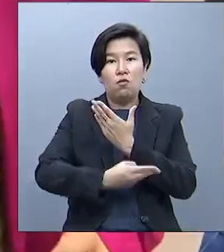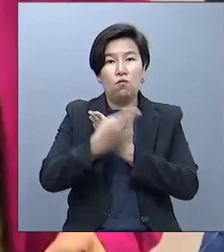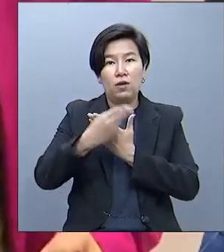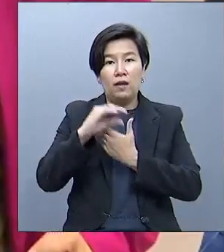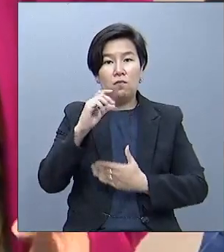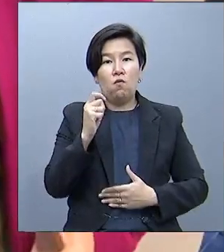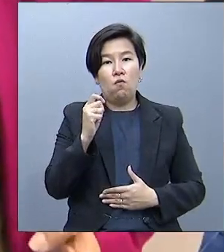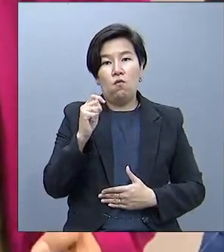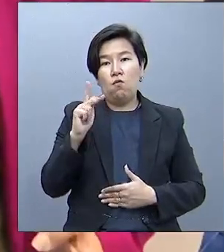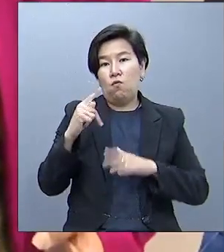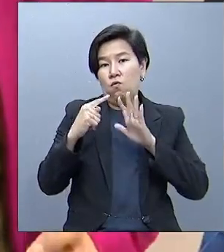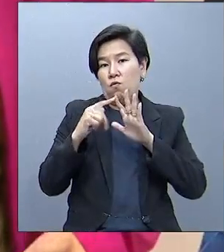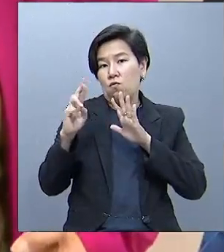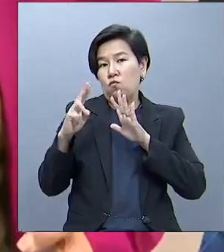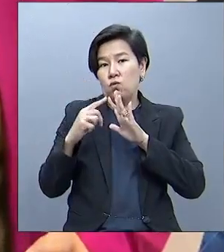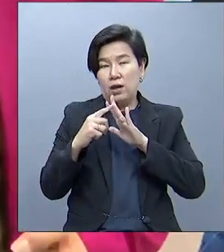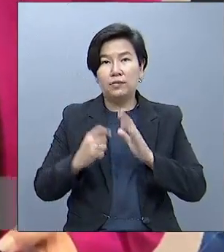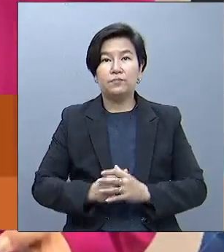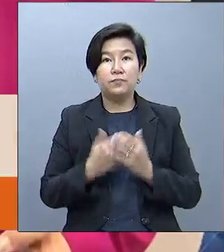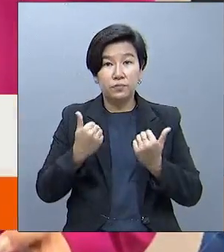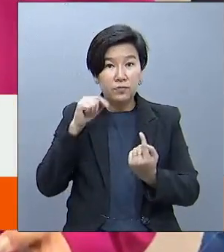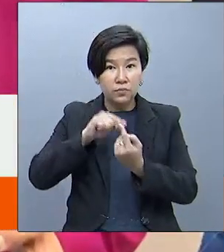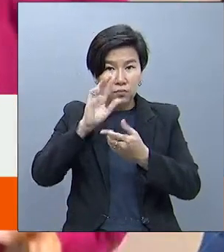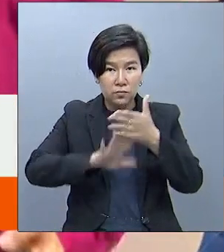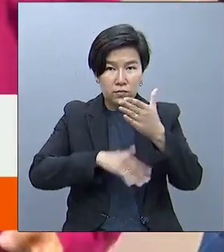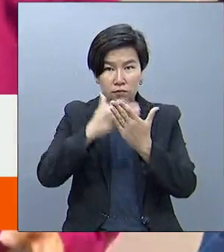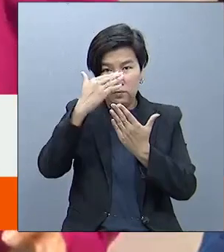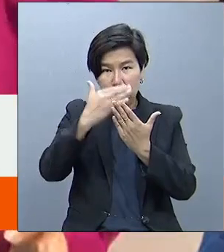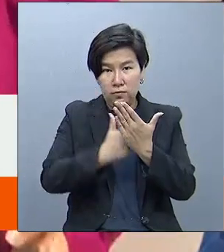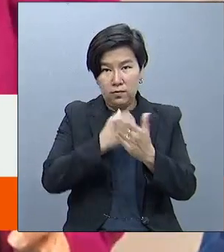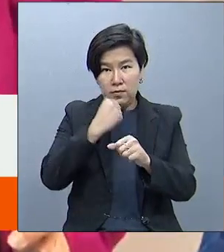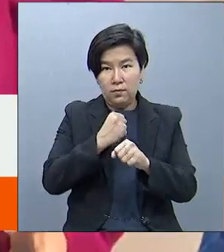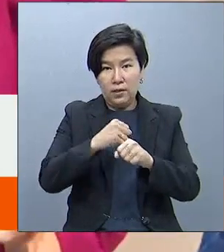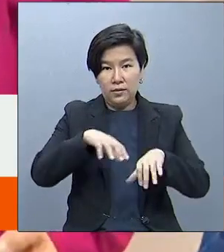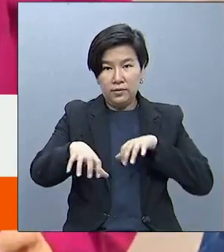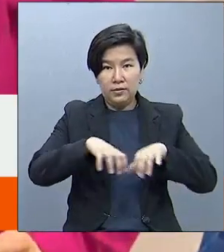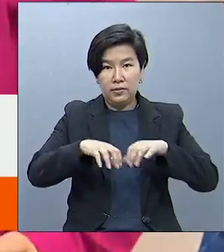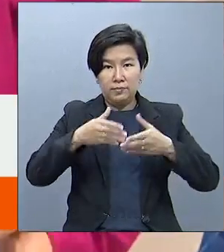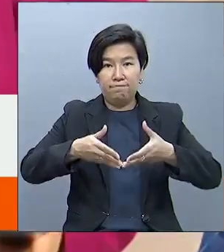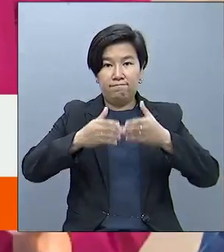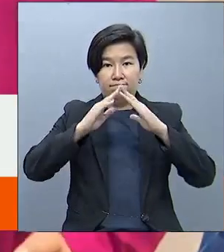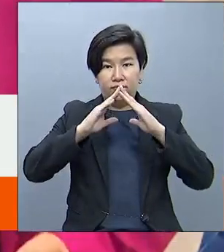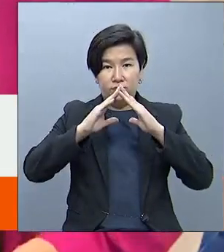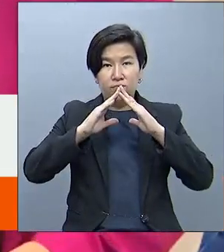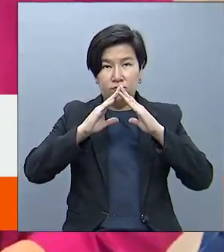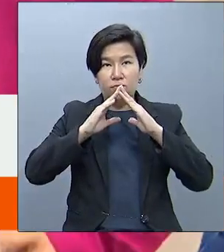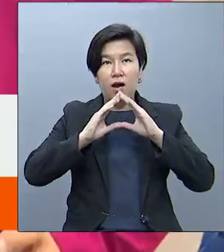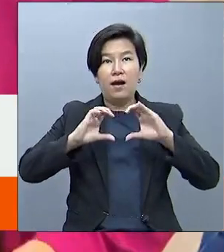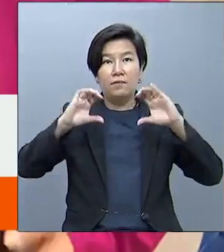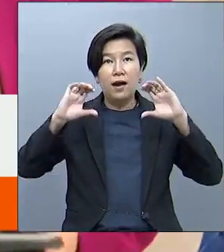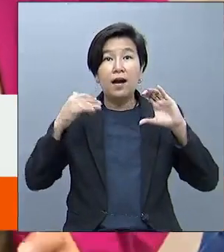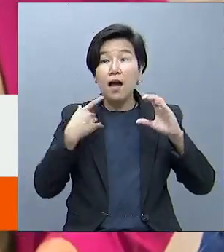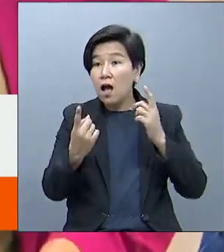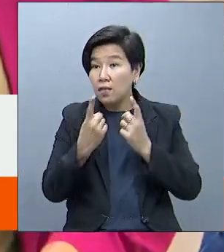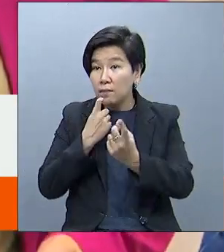ะคะ8พรรคการเมืองก็ได้แถลงเรื่องของการเดินหน้าจัดตั้งรัฐบาลแล้วและขณะนี้นายพิธาลิ้มเจริญรัตน์หัวหน้าพรรคก้าวไกลก็ได้ตอบคำถาม